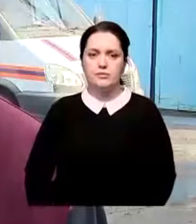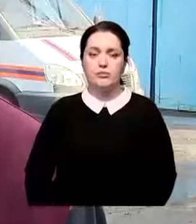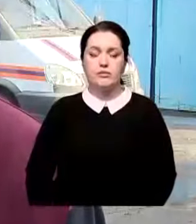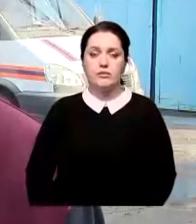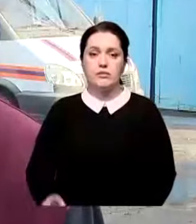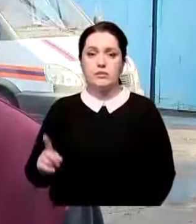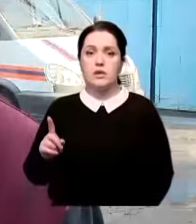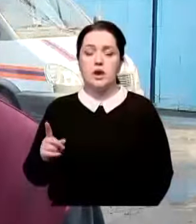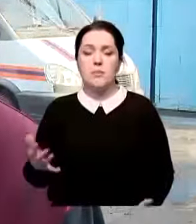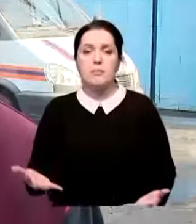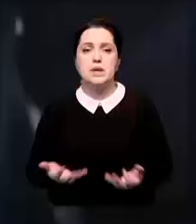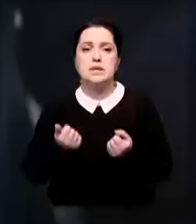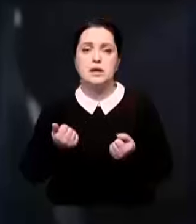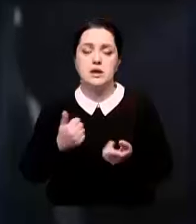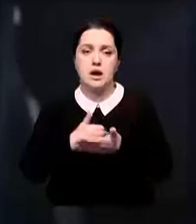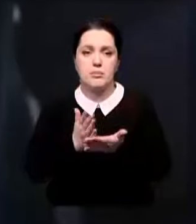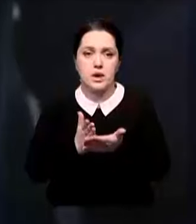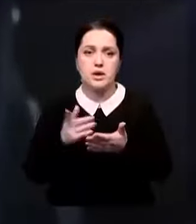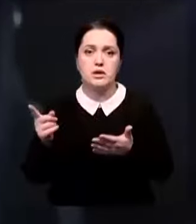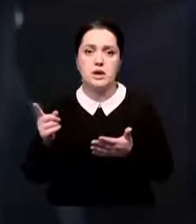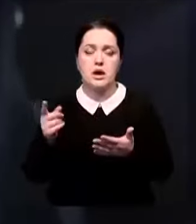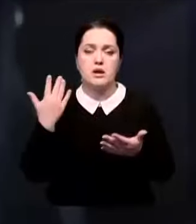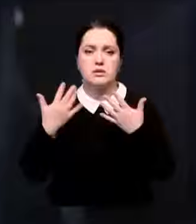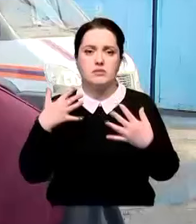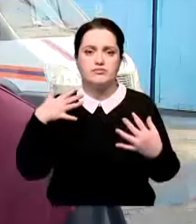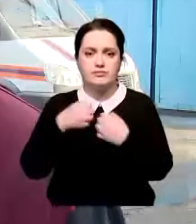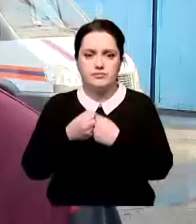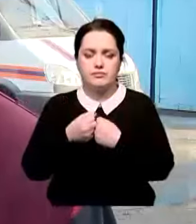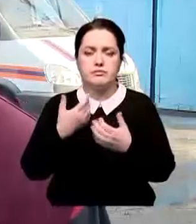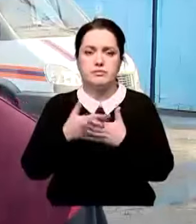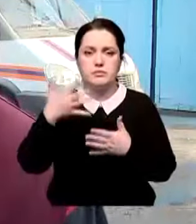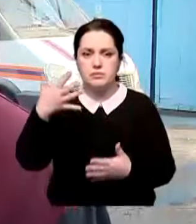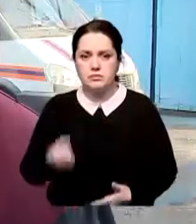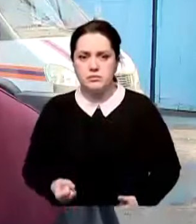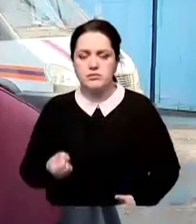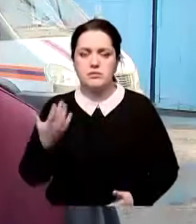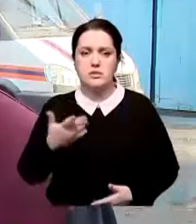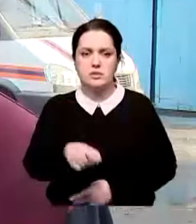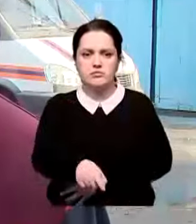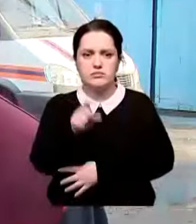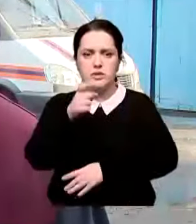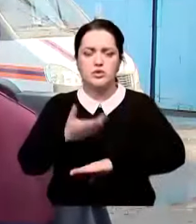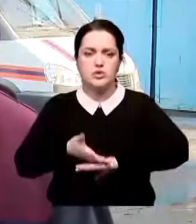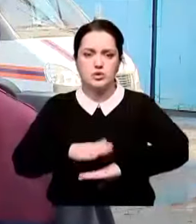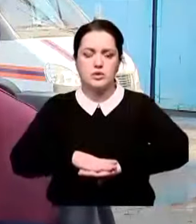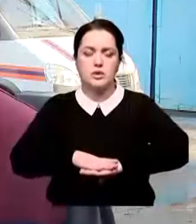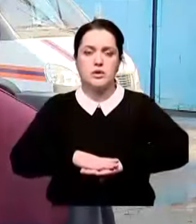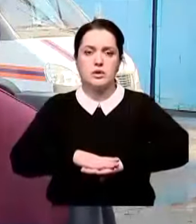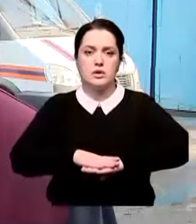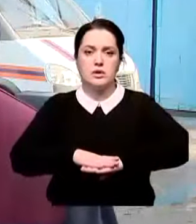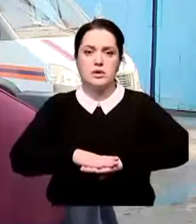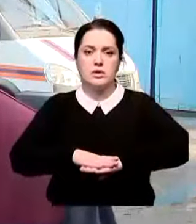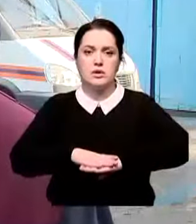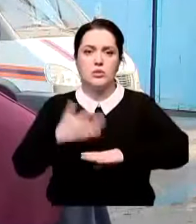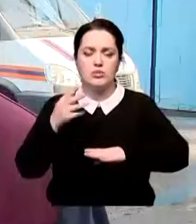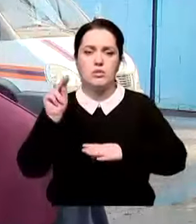Аварийно-спасательные аппараты гидравлические. Они используются при ДТП, при завалах, при подъемах каких-то грузов. Это уже